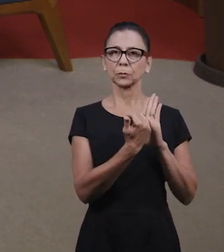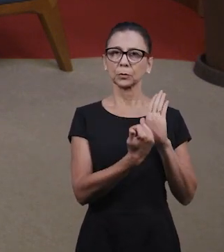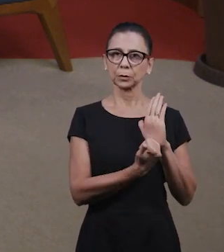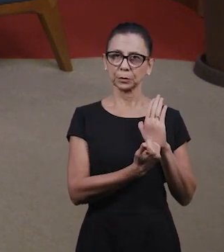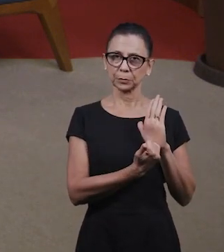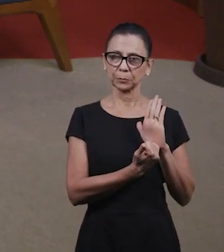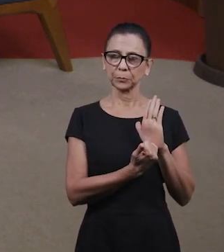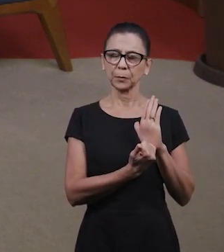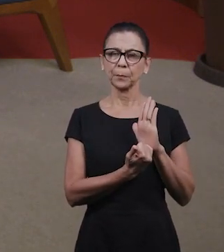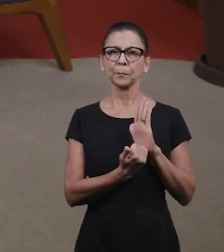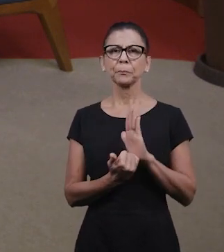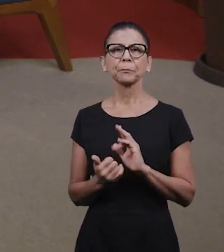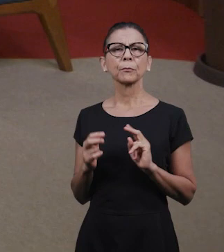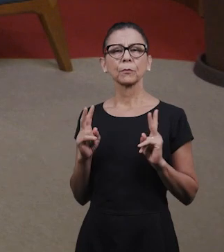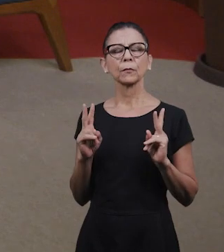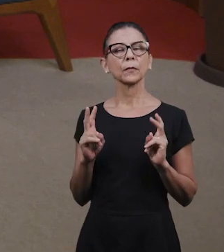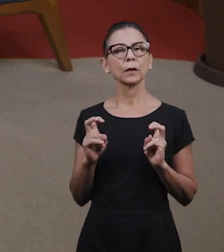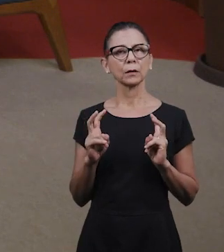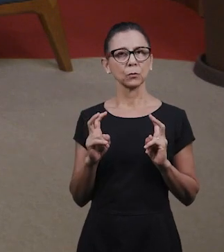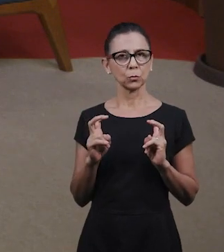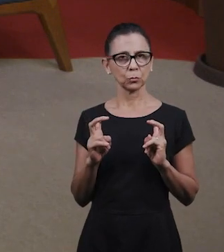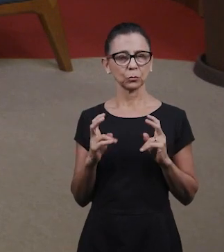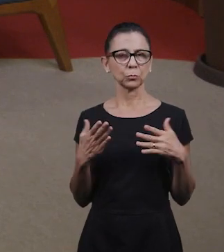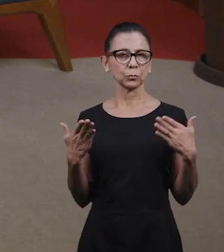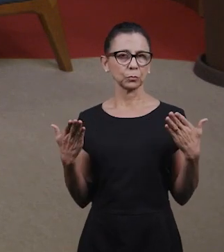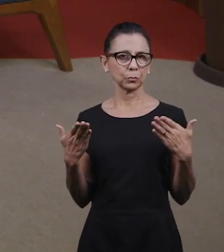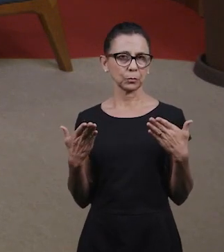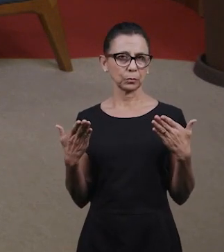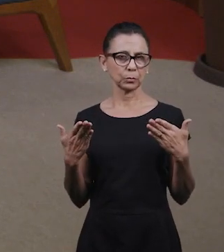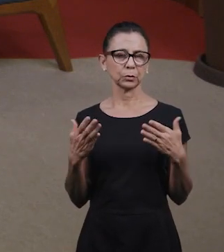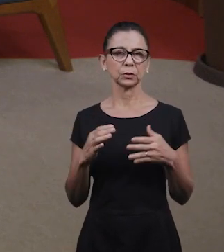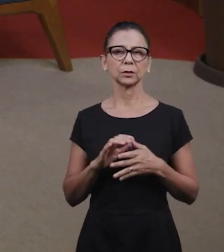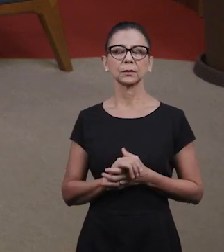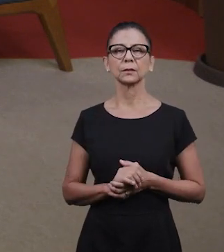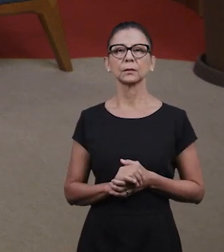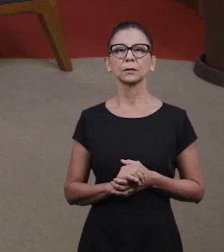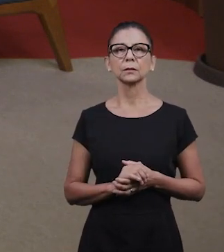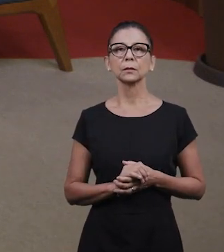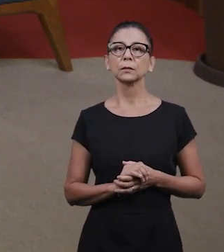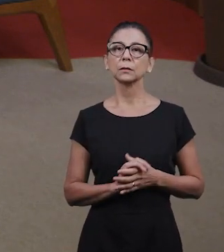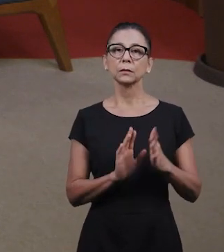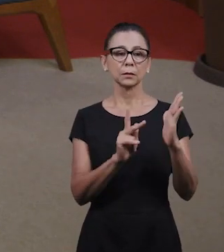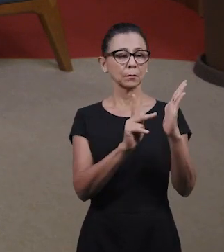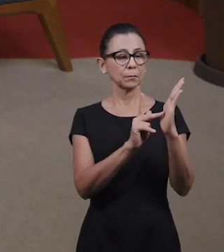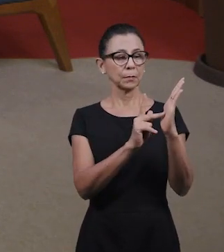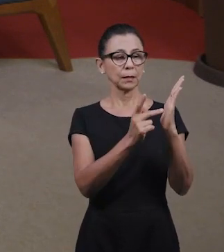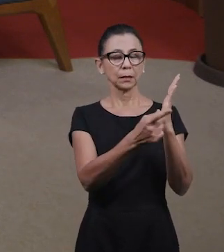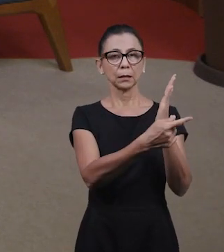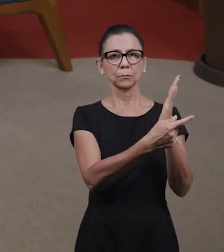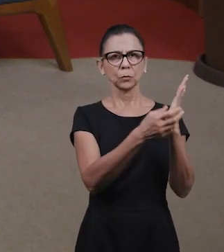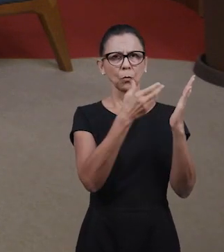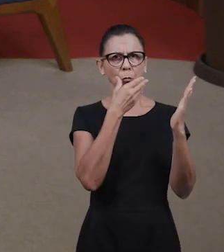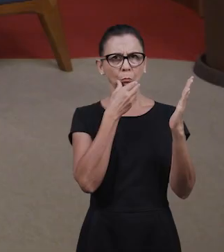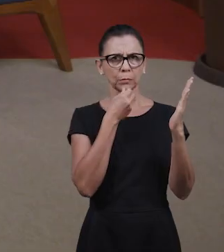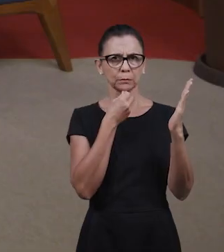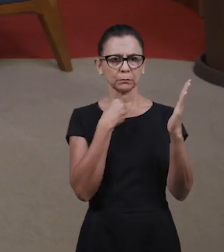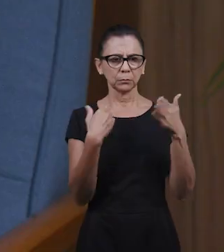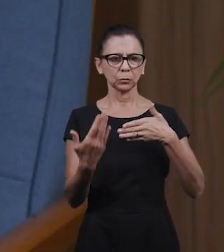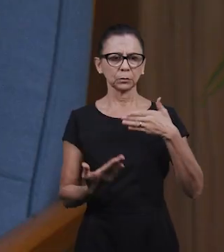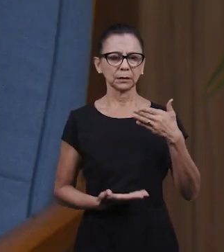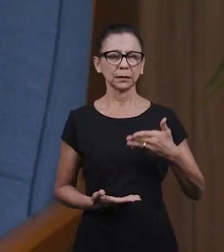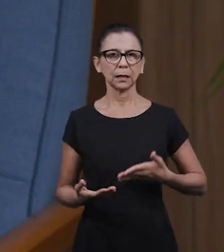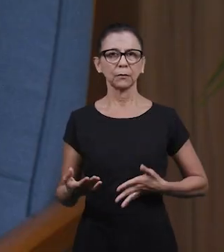ce volet et qui a comme thème aujourd'hui la parabole du serviteur